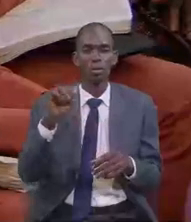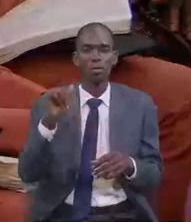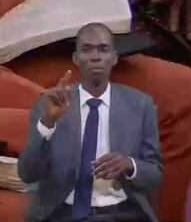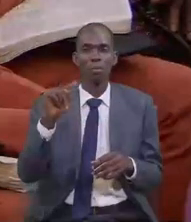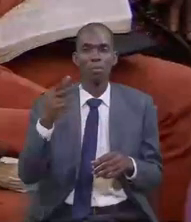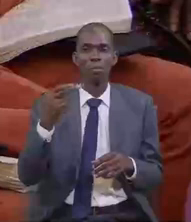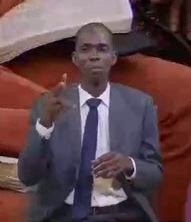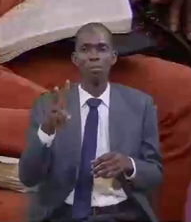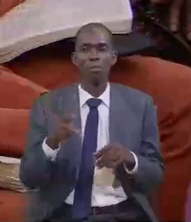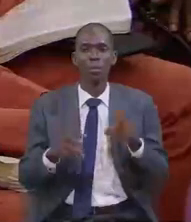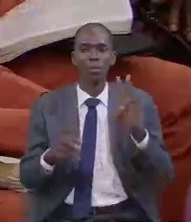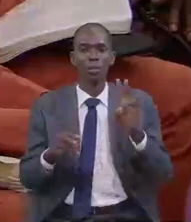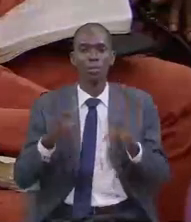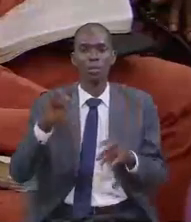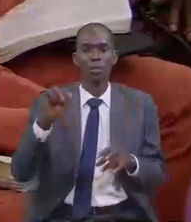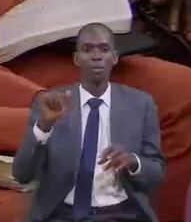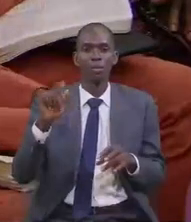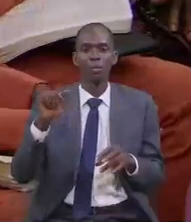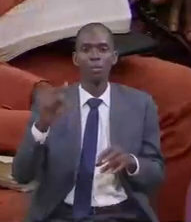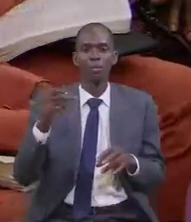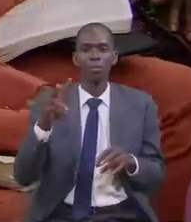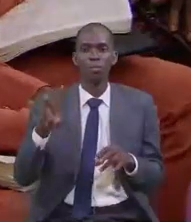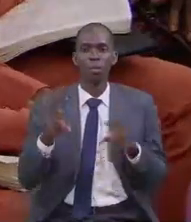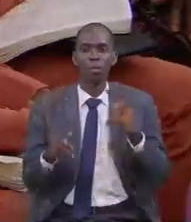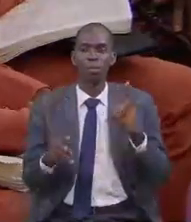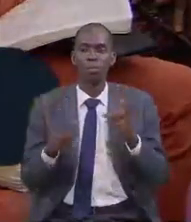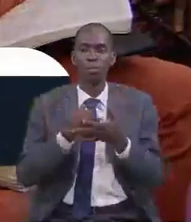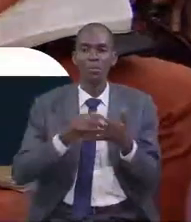Matthieu, chapitre 7,